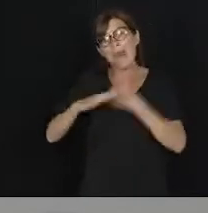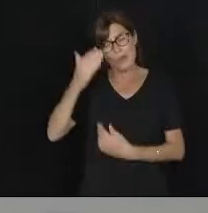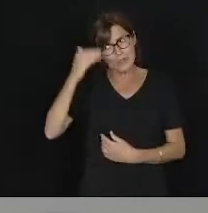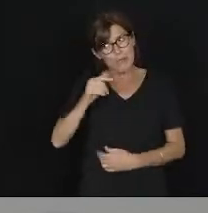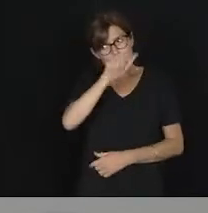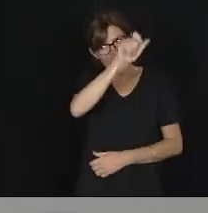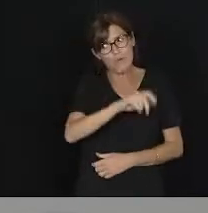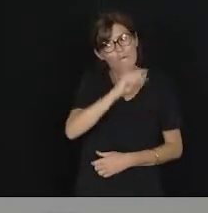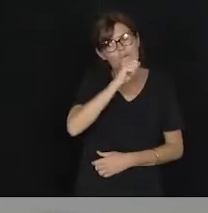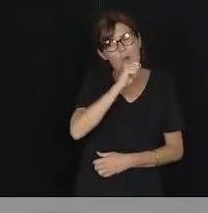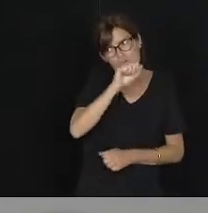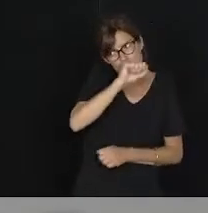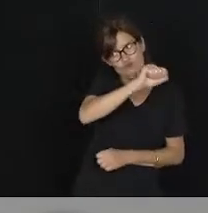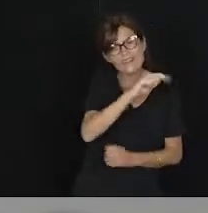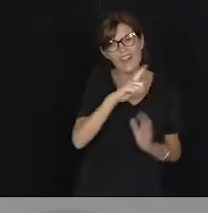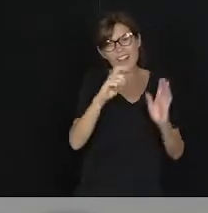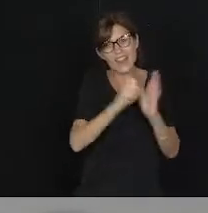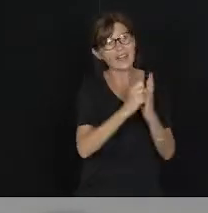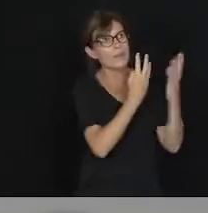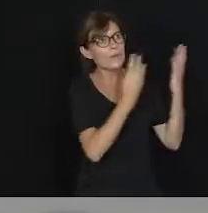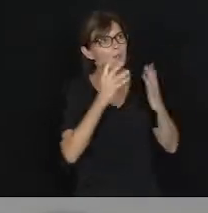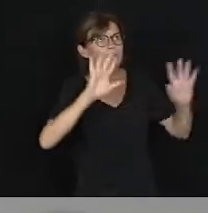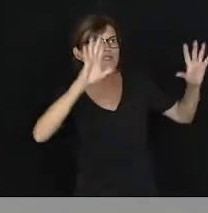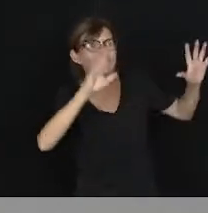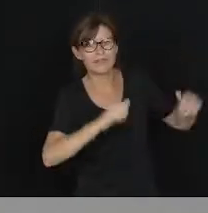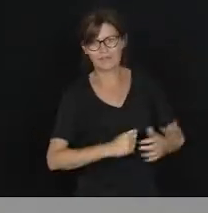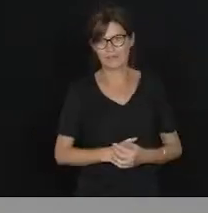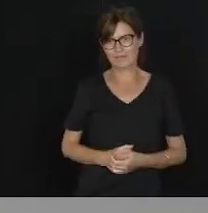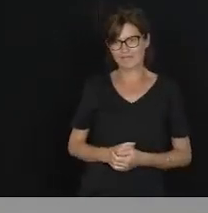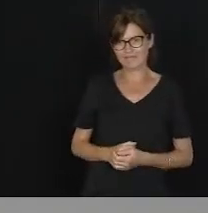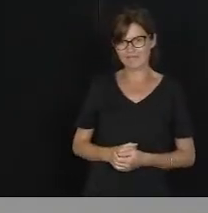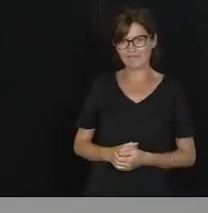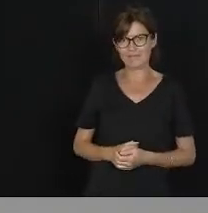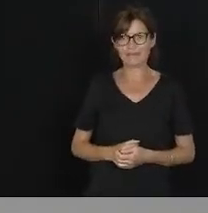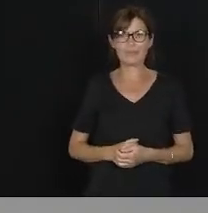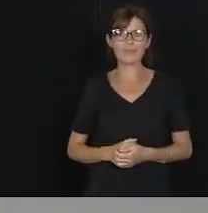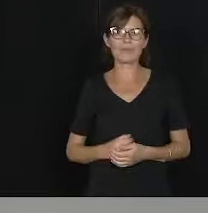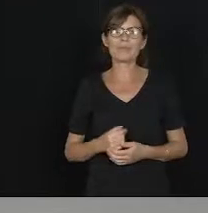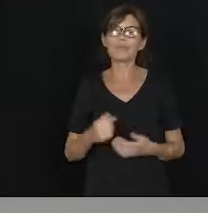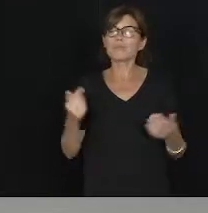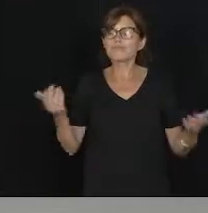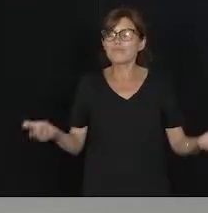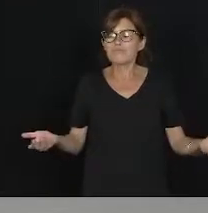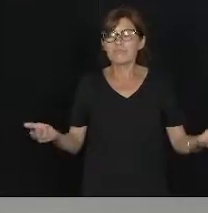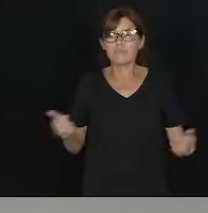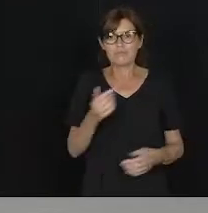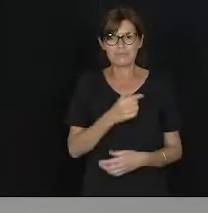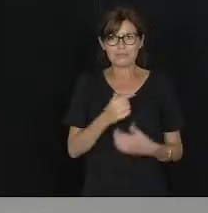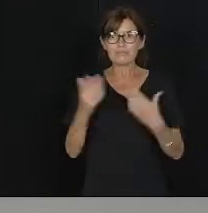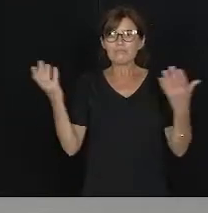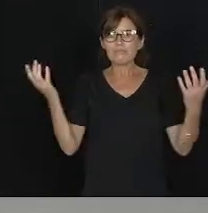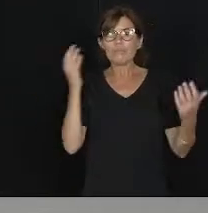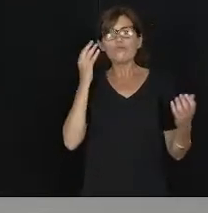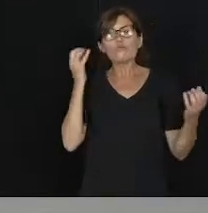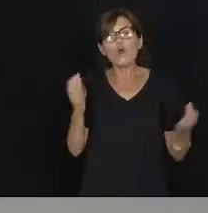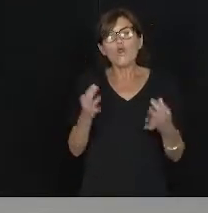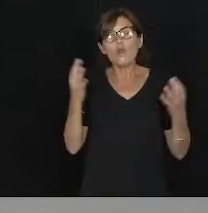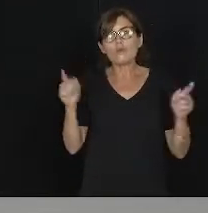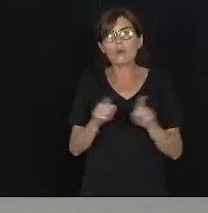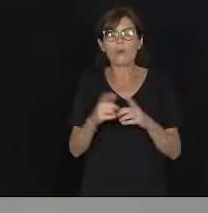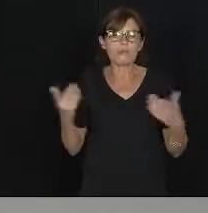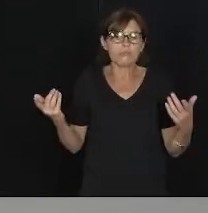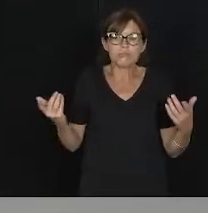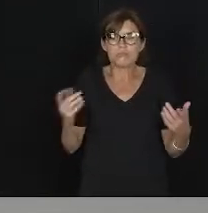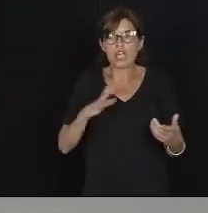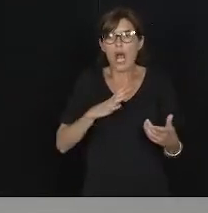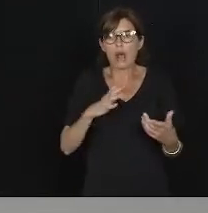l'existence d'une simultanéité de leurs actions, de leurs pensées ou de leurs prières. Alors parfois, il s'agit simplement de relever une